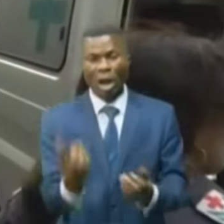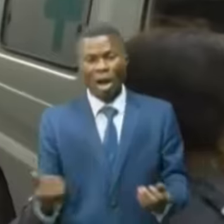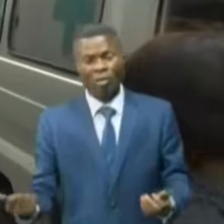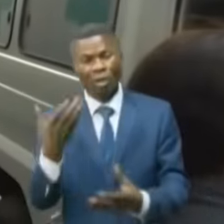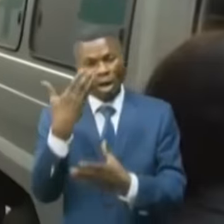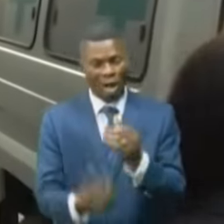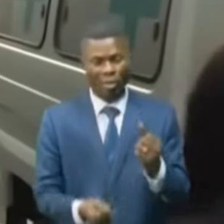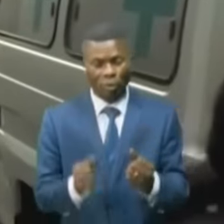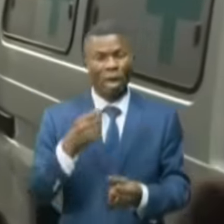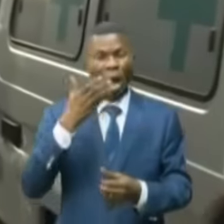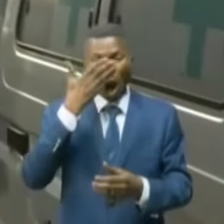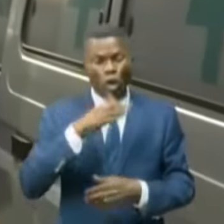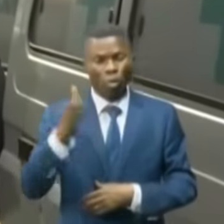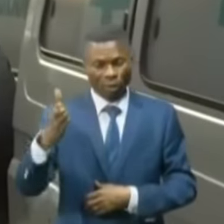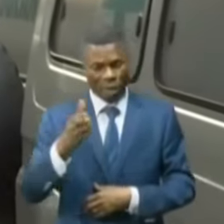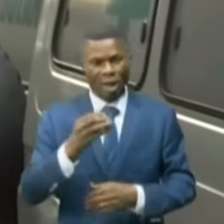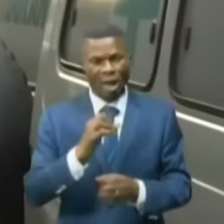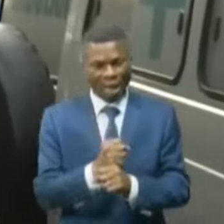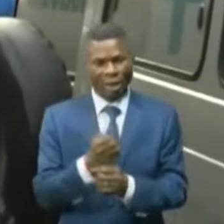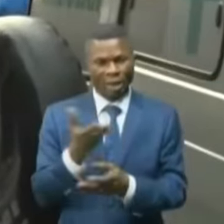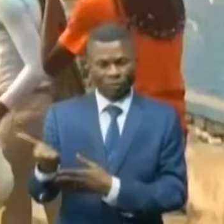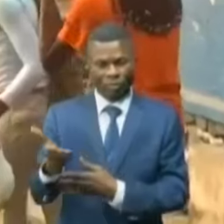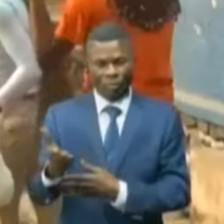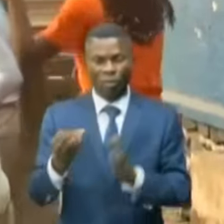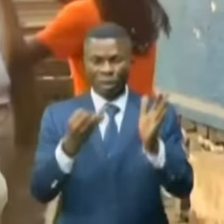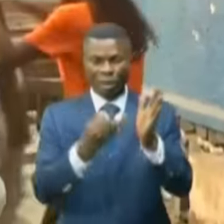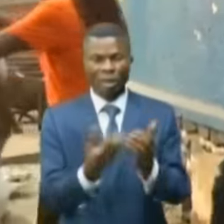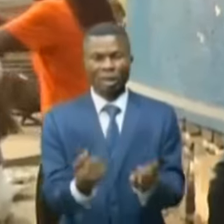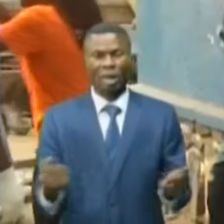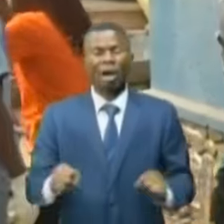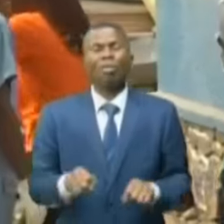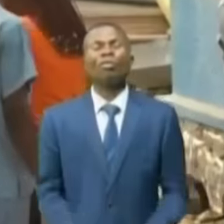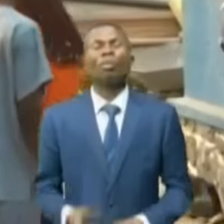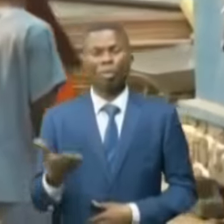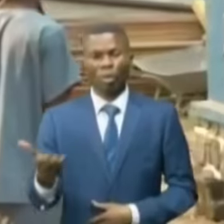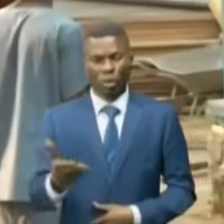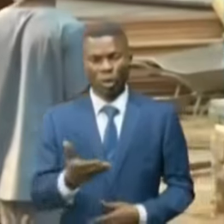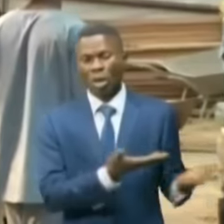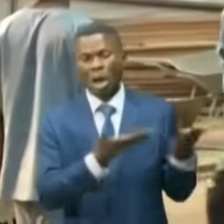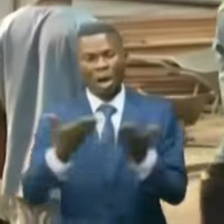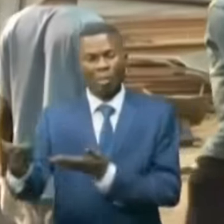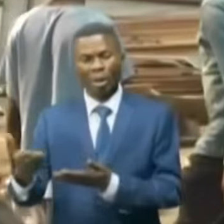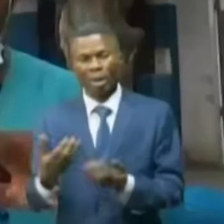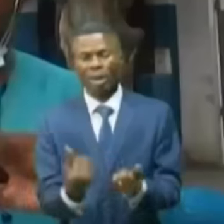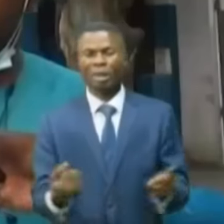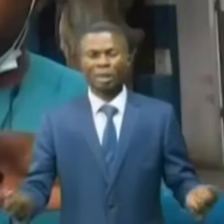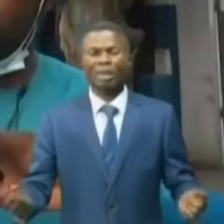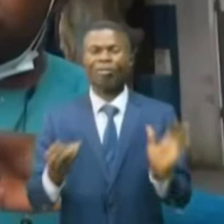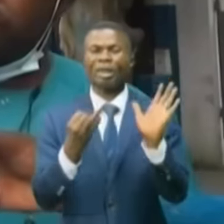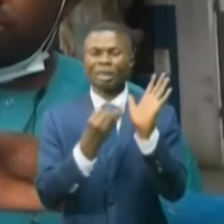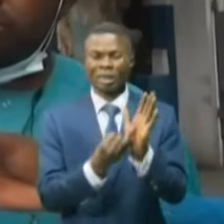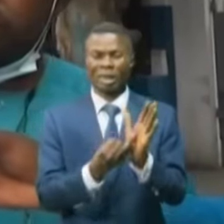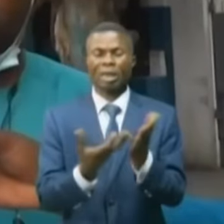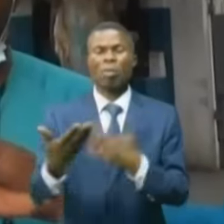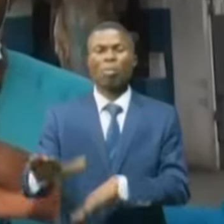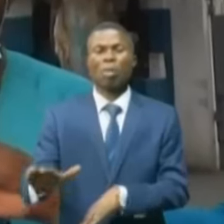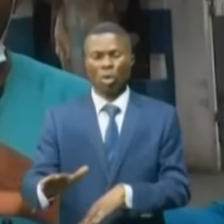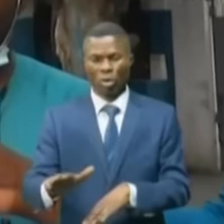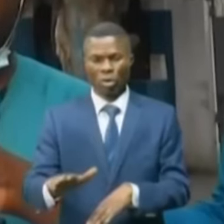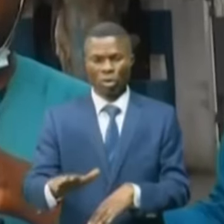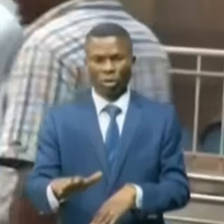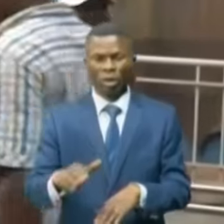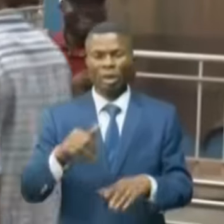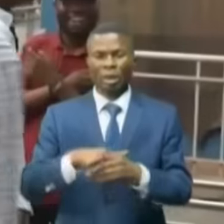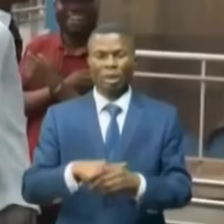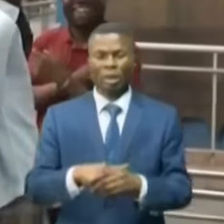si ton enfant est là. Et nous avons 7 enfants qui sont décédés, qu'on nous a menés déjà morts. 7 enfants qui sont ici au niveau de